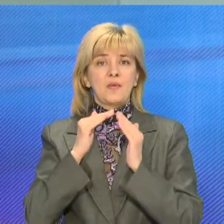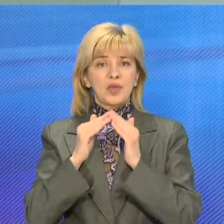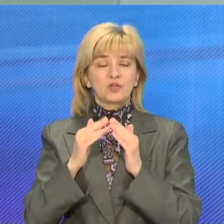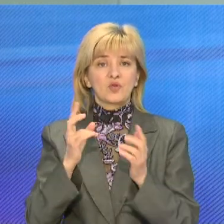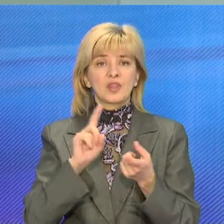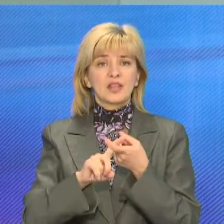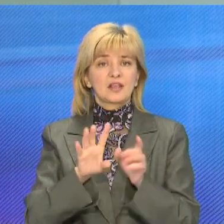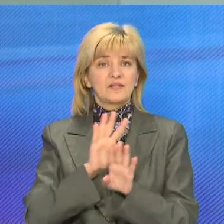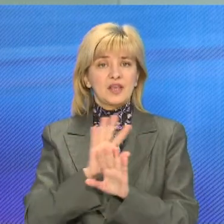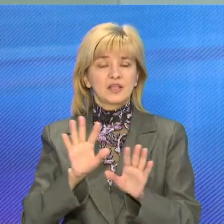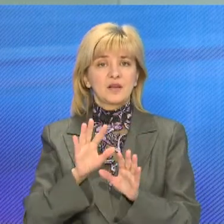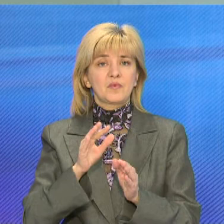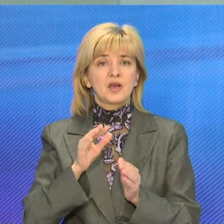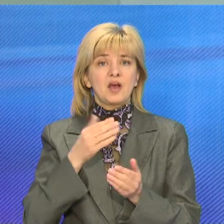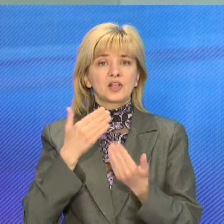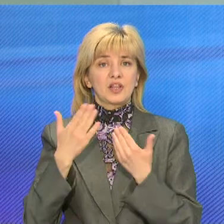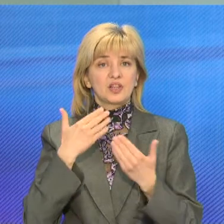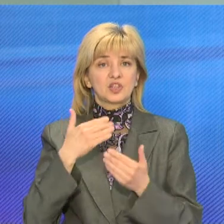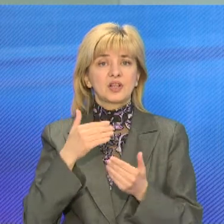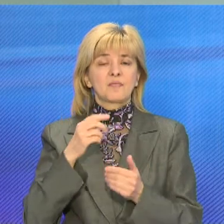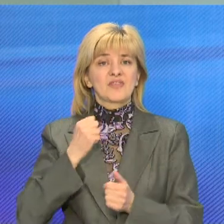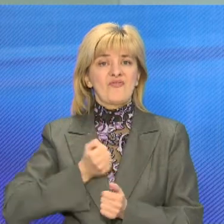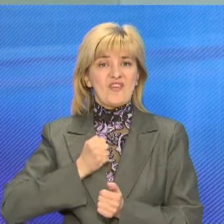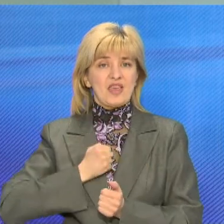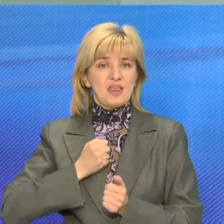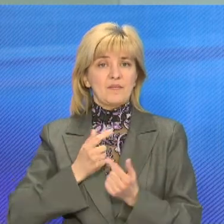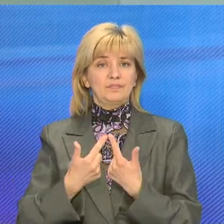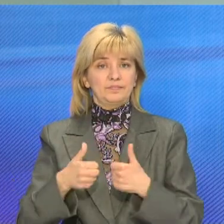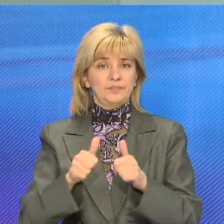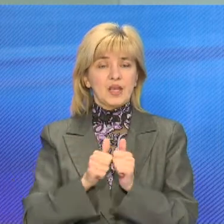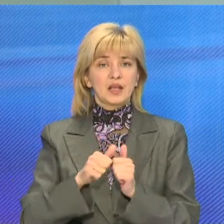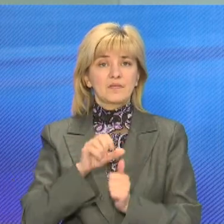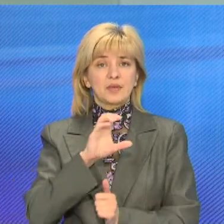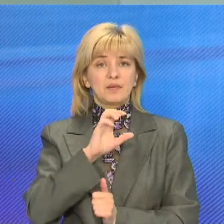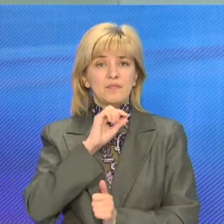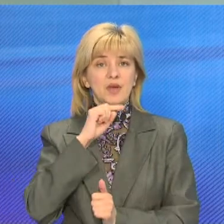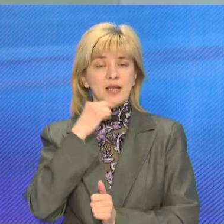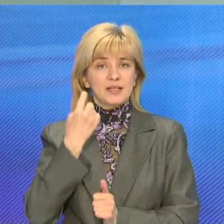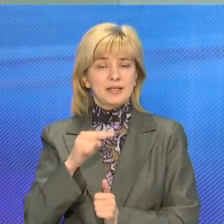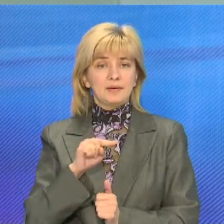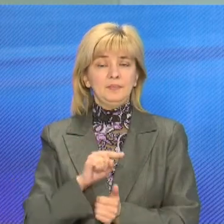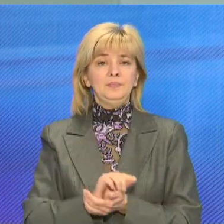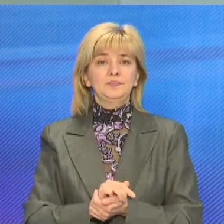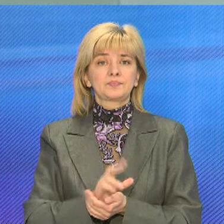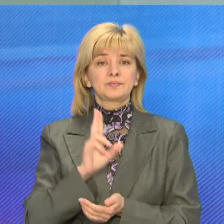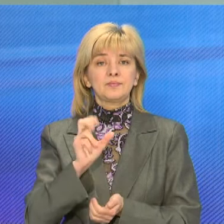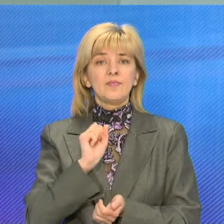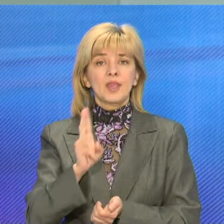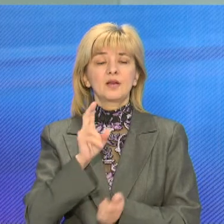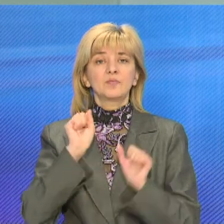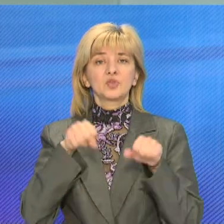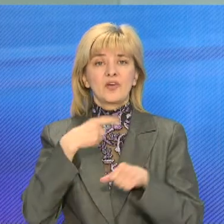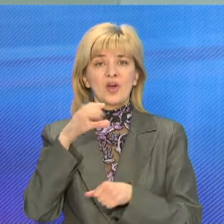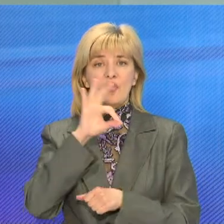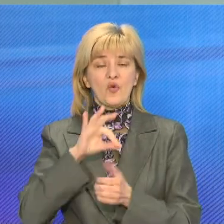отношения к вооруженным силам Российской Федерации. Как можно говорить о регулировании мирного процесса, когда